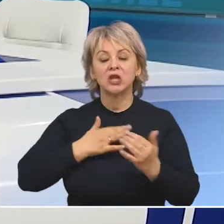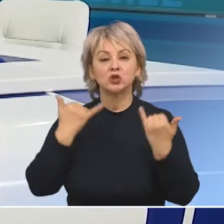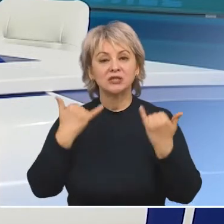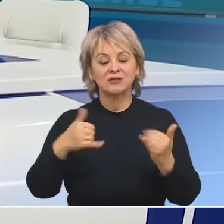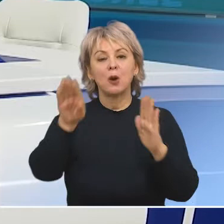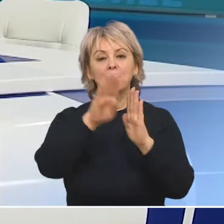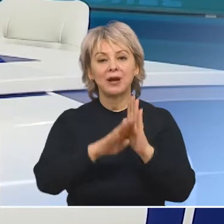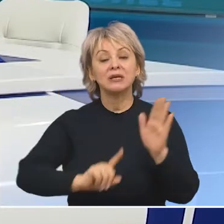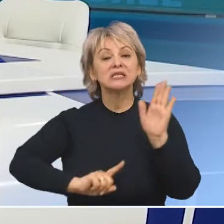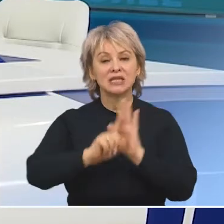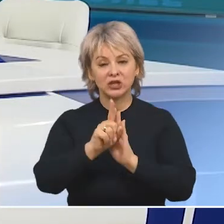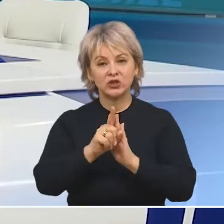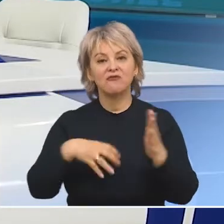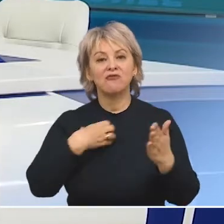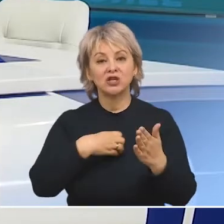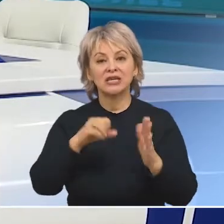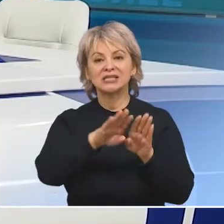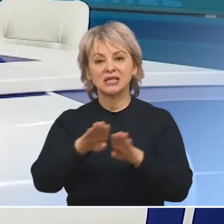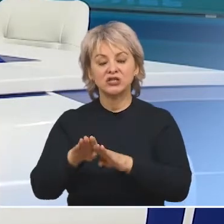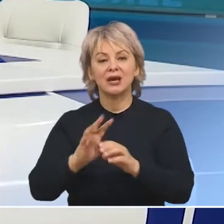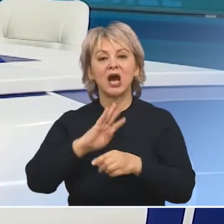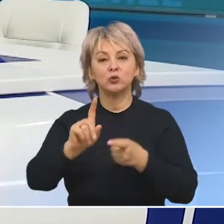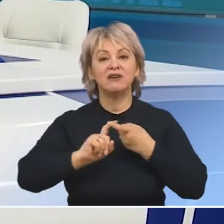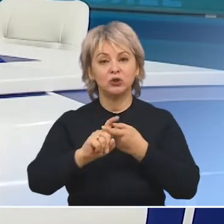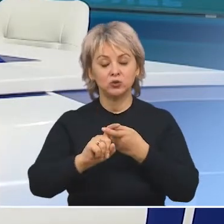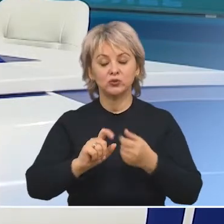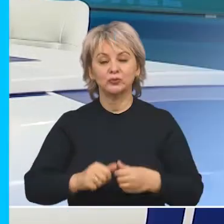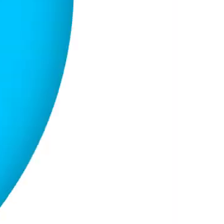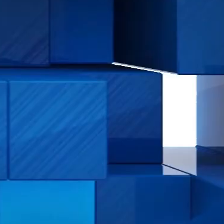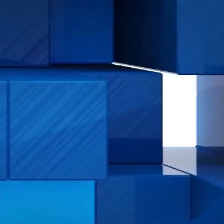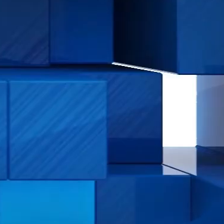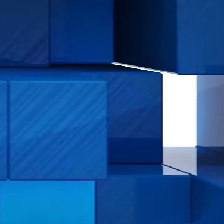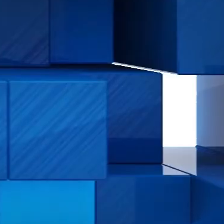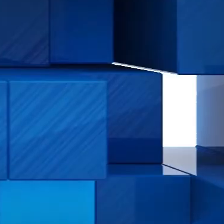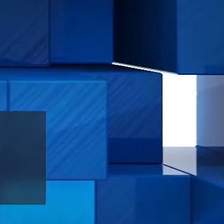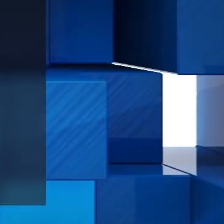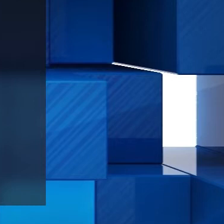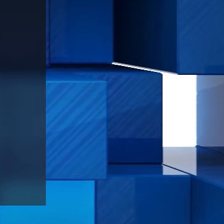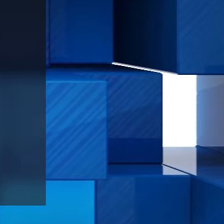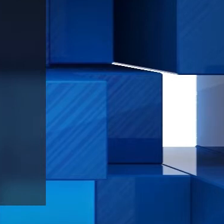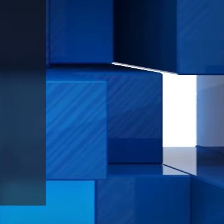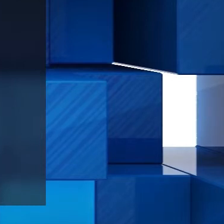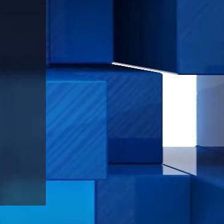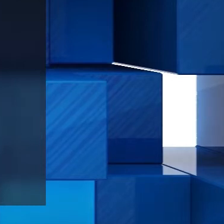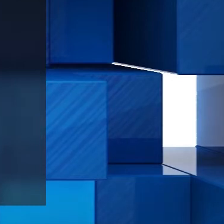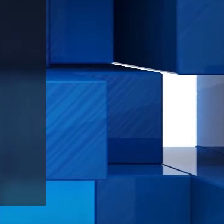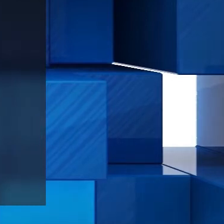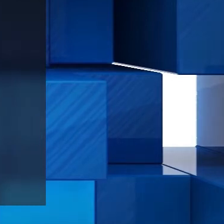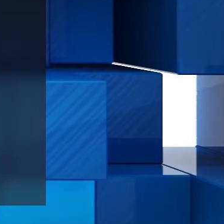ситуации в нашей сегодняшней программе. Но сначала актуальная статистика по коронавирусу. В России инфицировано